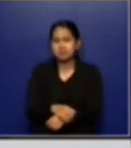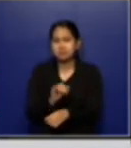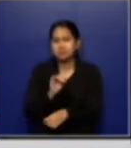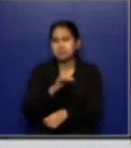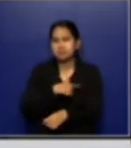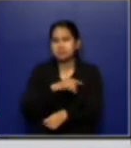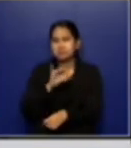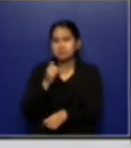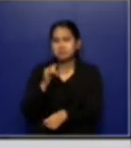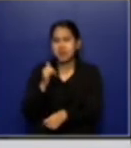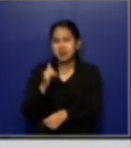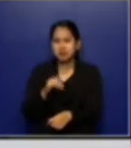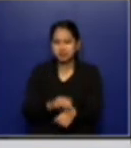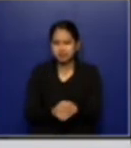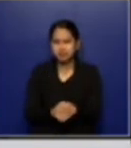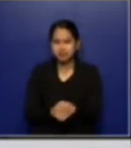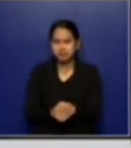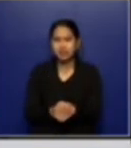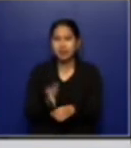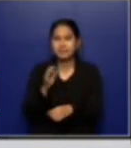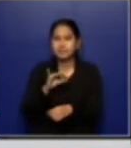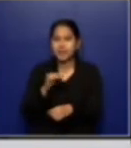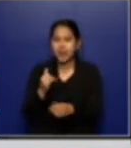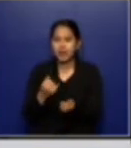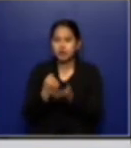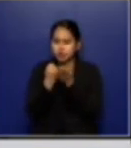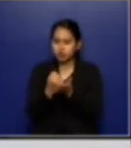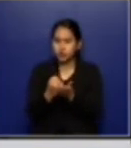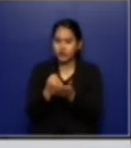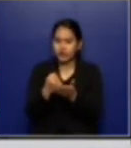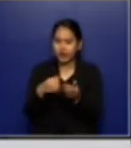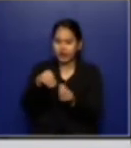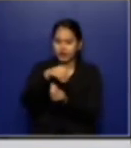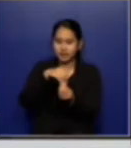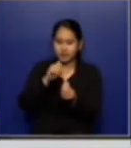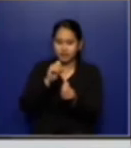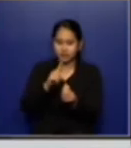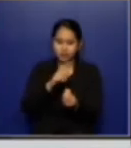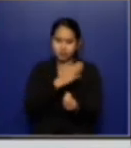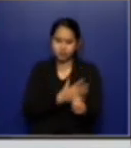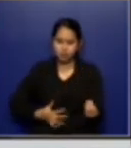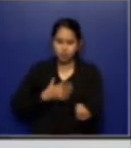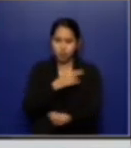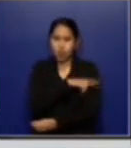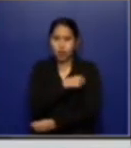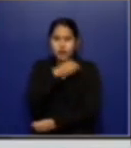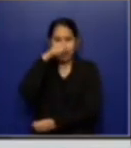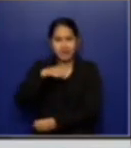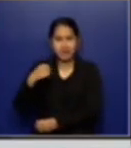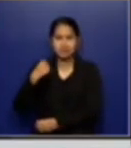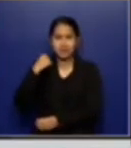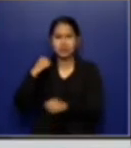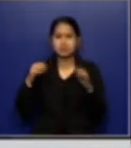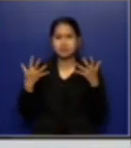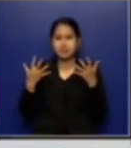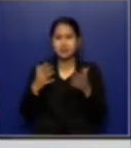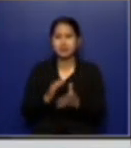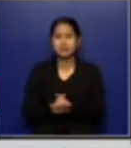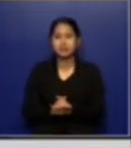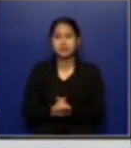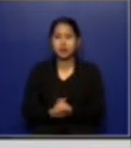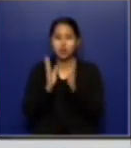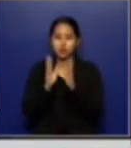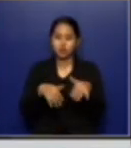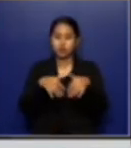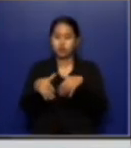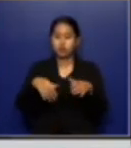น้องประชาชนคนไทยไม่ได้สร้างความเข้มแข็งให้ระบบสาธารณสุขไทยในภาวะที่พี่น้องประชาชนตก